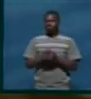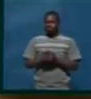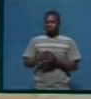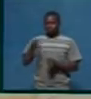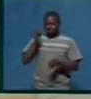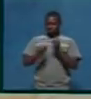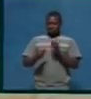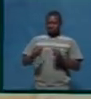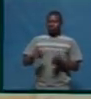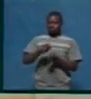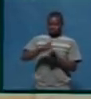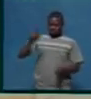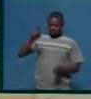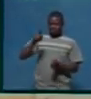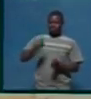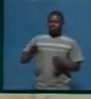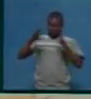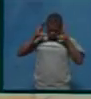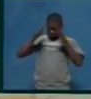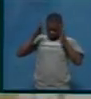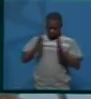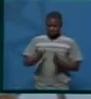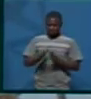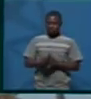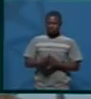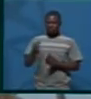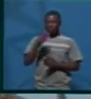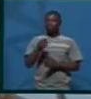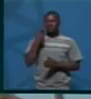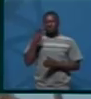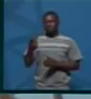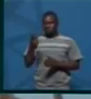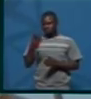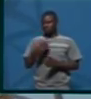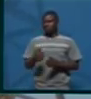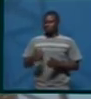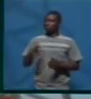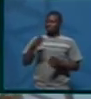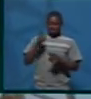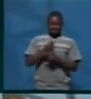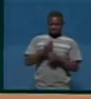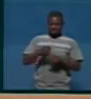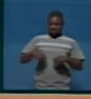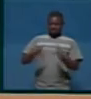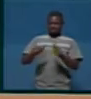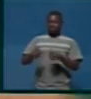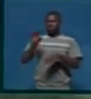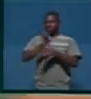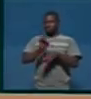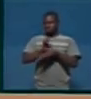Dioulasso-Ba, le premier responsable de la culture et du tourisme constate un bâtiment en plein chantier, à la cathédrale Notre-Dame de